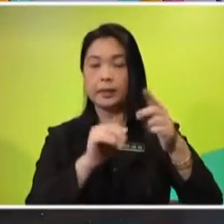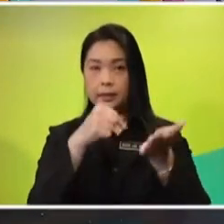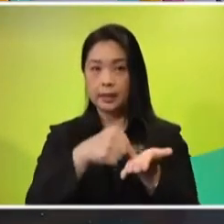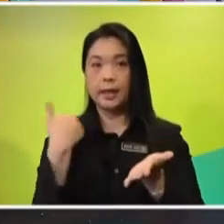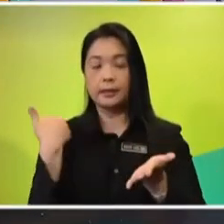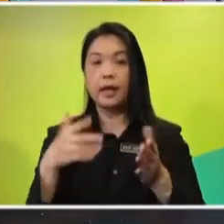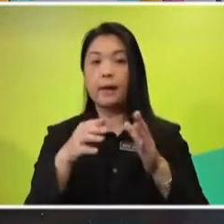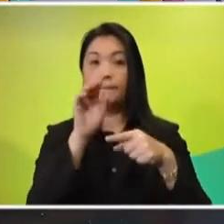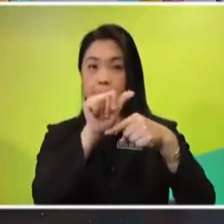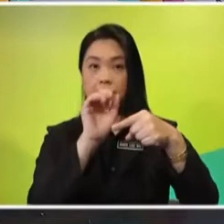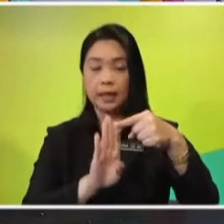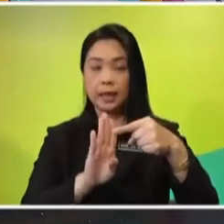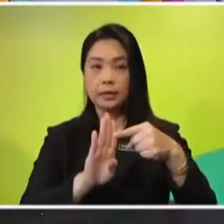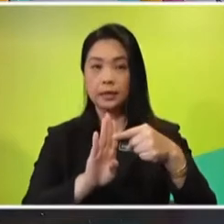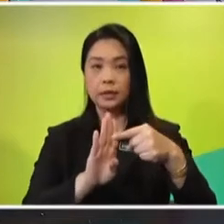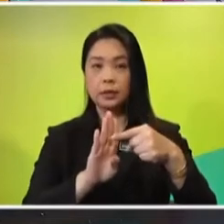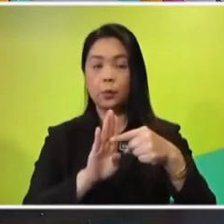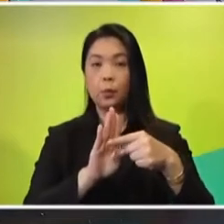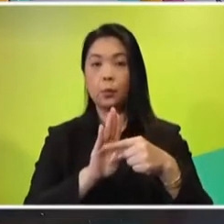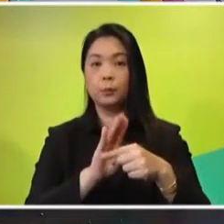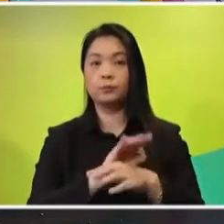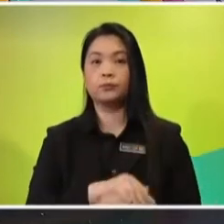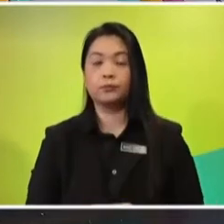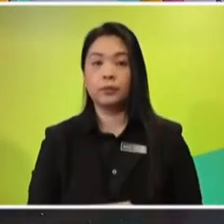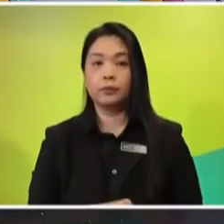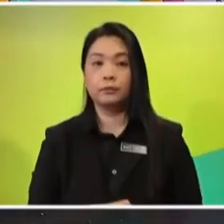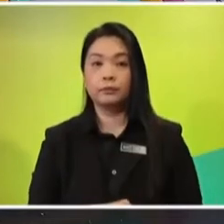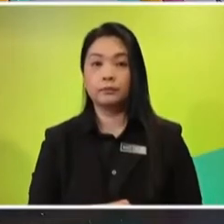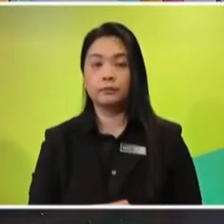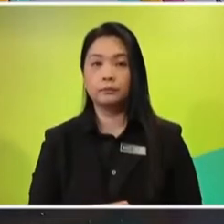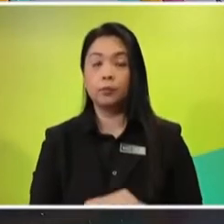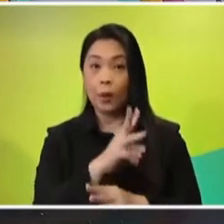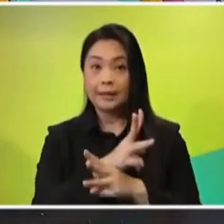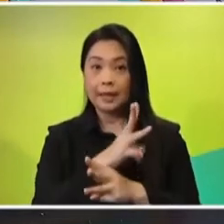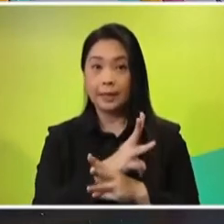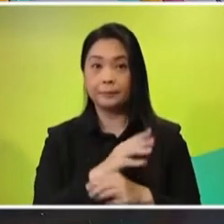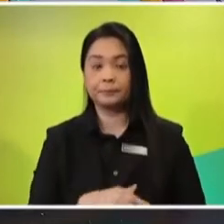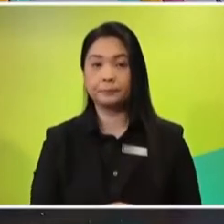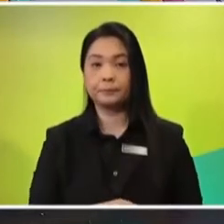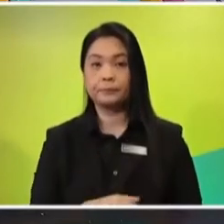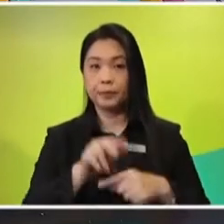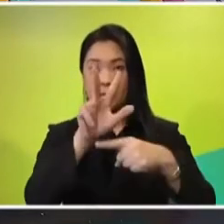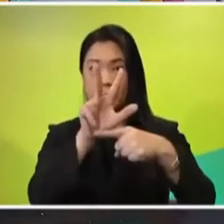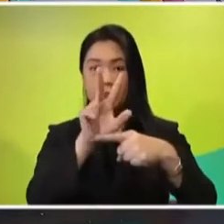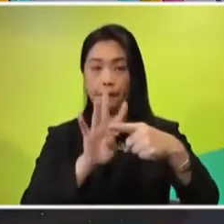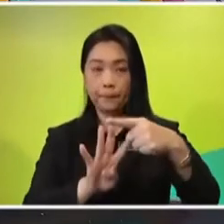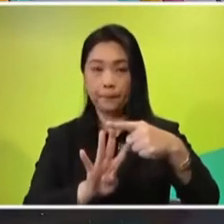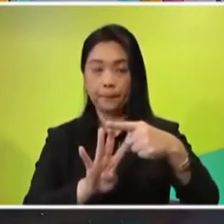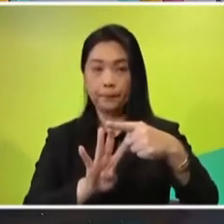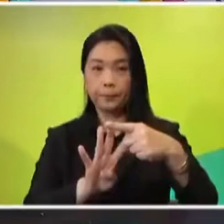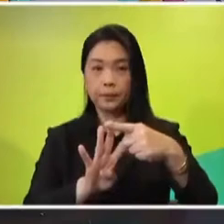cikgu nak gabungkan dua ni. Mana Mira punya tadi? Okey. Ini Mira punya cerita tadi, cikgu. Okey. Okey. 3/4 gabung